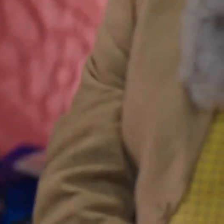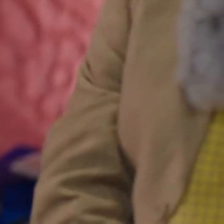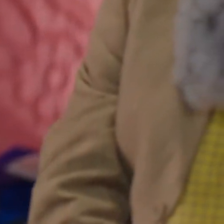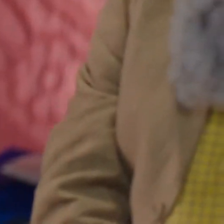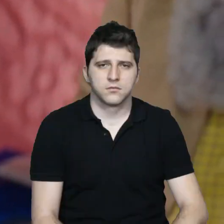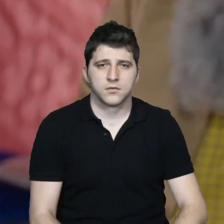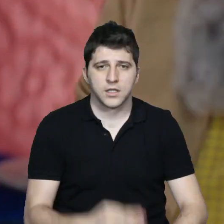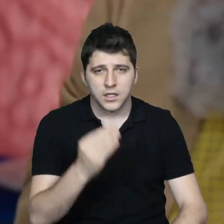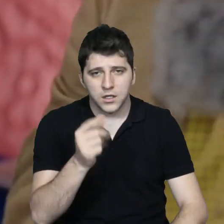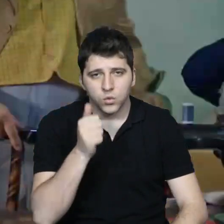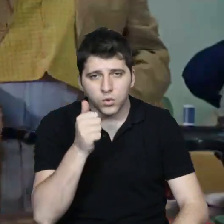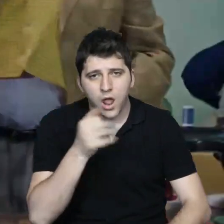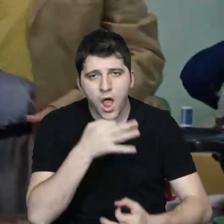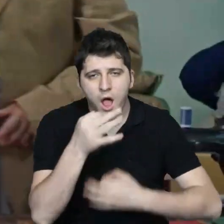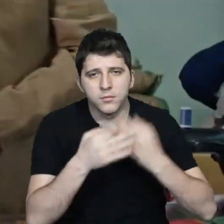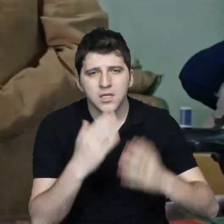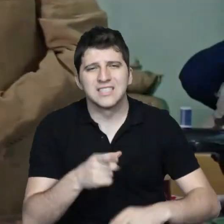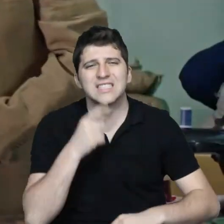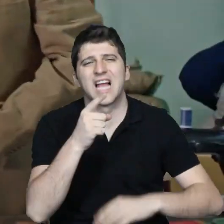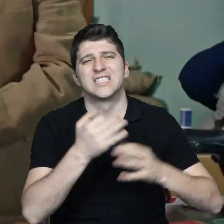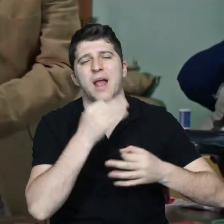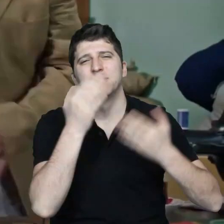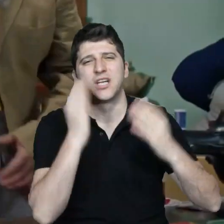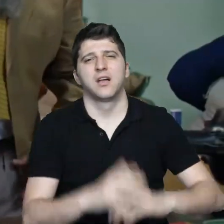İyi günler amca bey. Sensin amca.